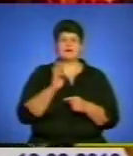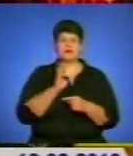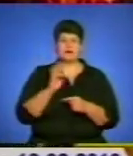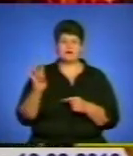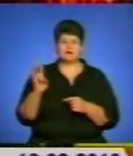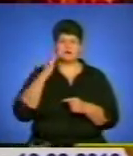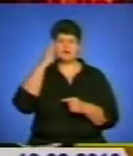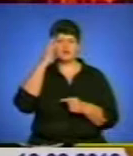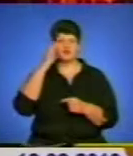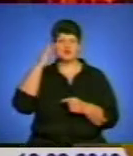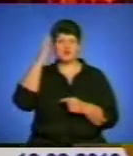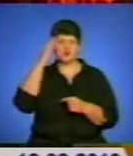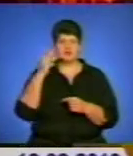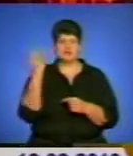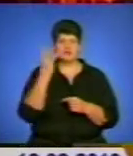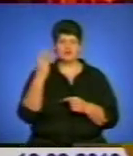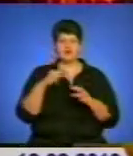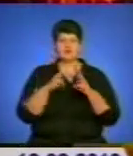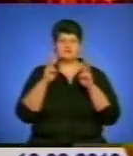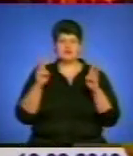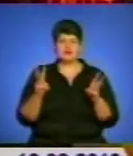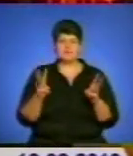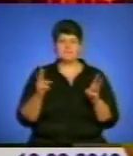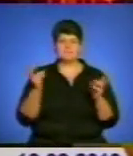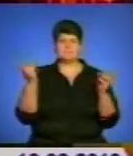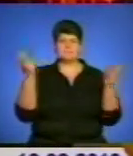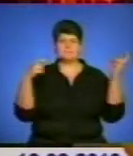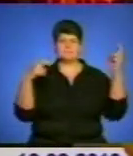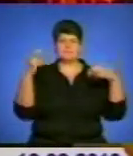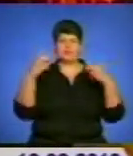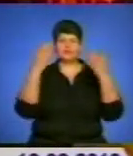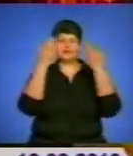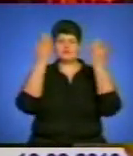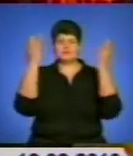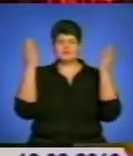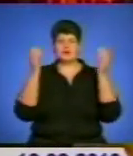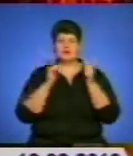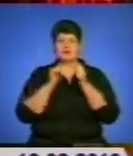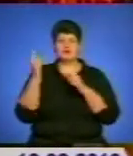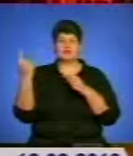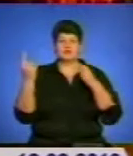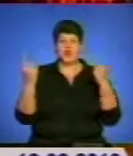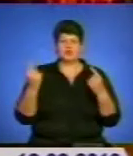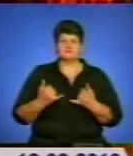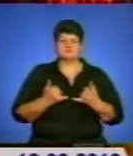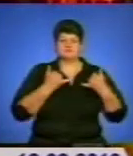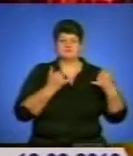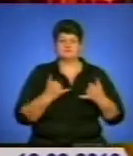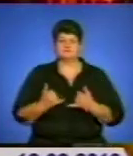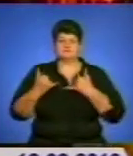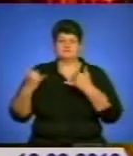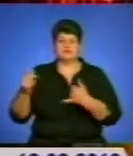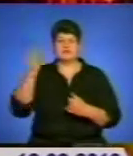сон приснився, у котрому ці три святі сходили з неба і один одного прославляли. Тобто Василій Великий каже